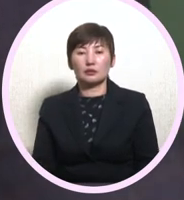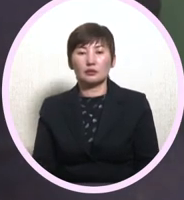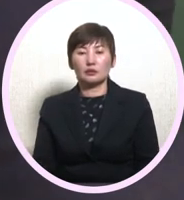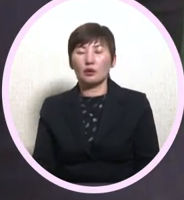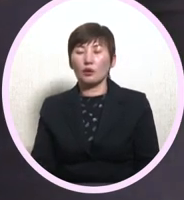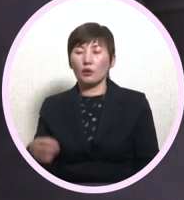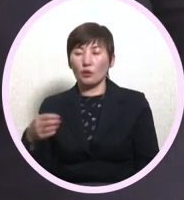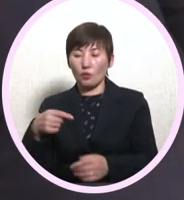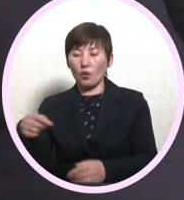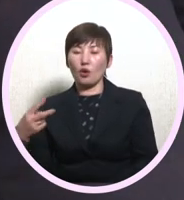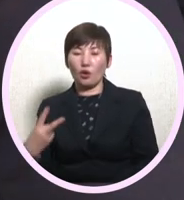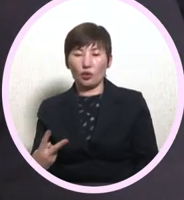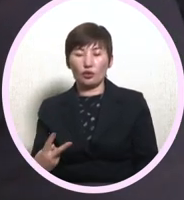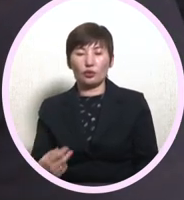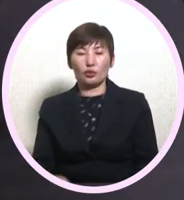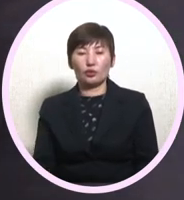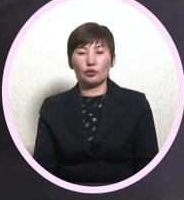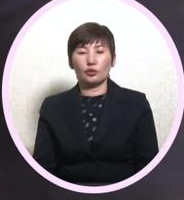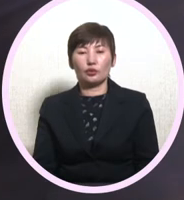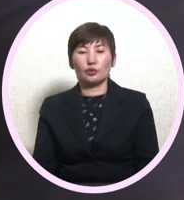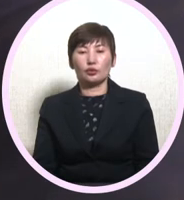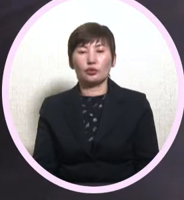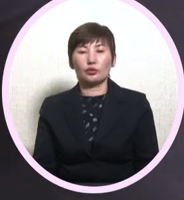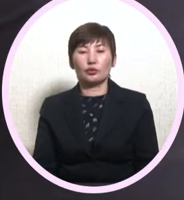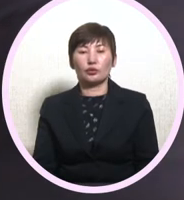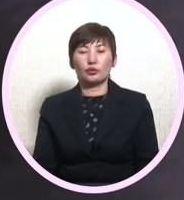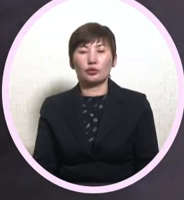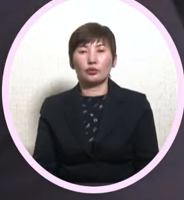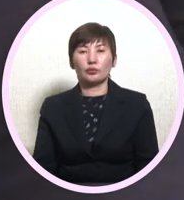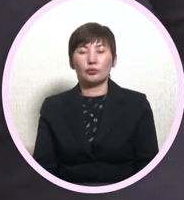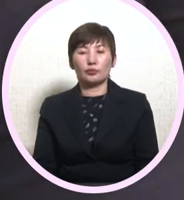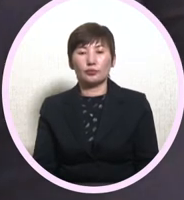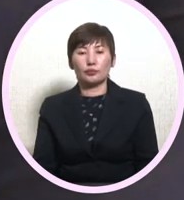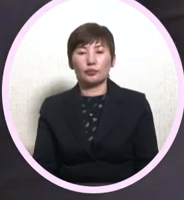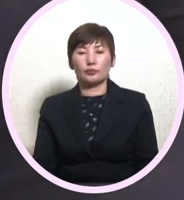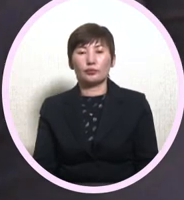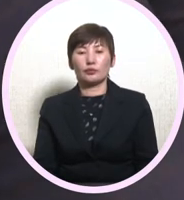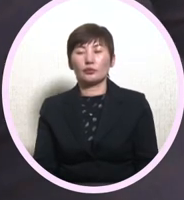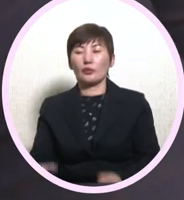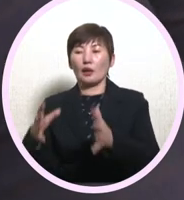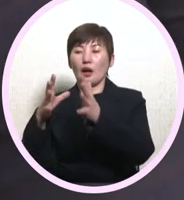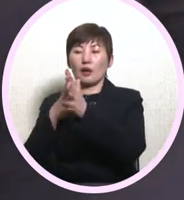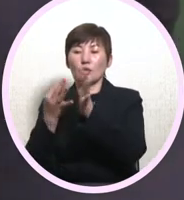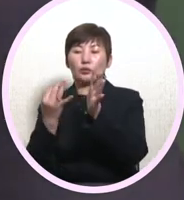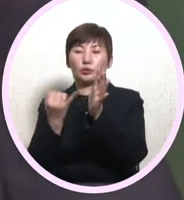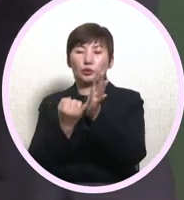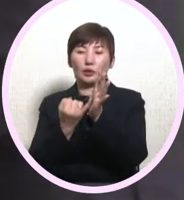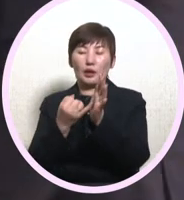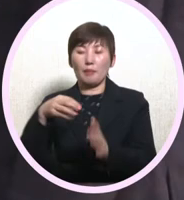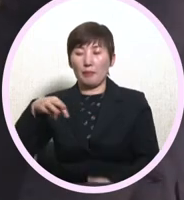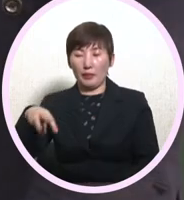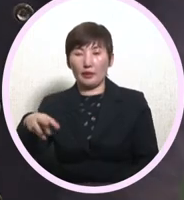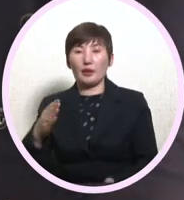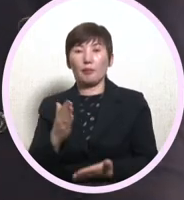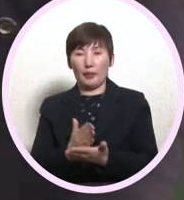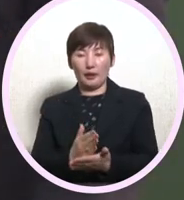За 2 2 таагаад энд 2 гарлаа. Секунд секунд орогдно. За тэгэхээр манай дээр эхнийх нь 16 метр байна. За тэгвэл